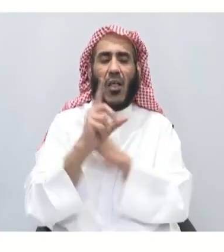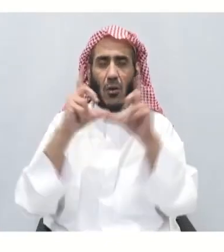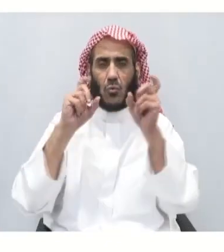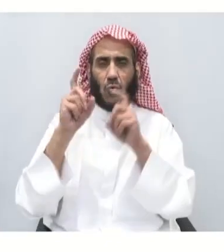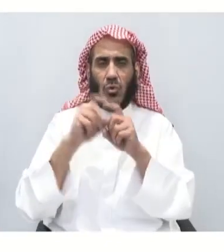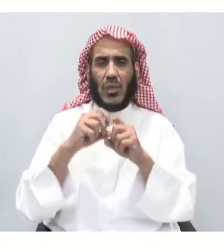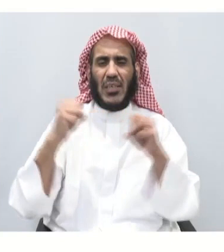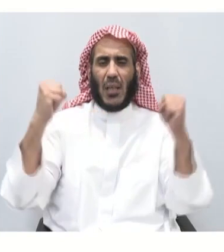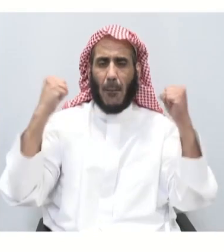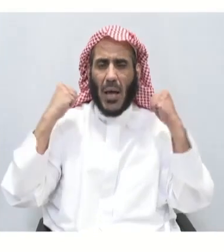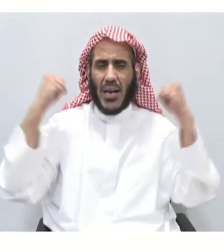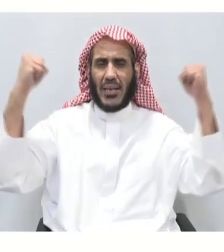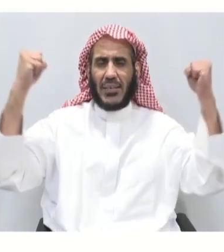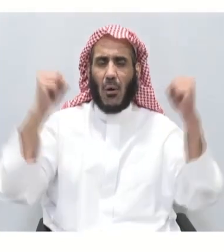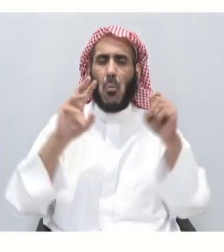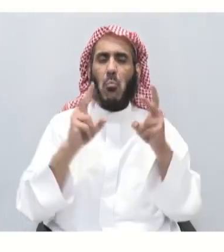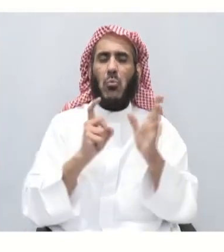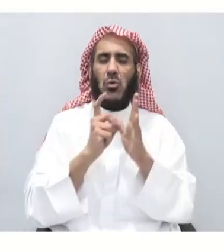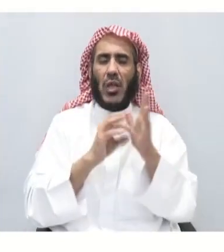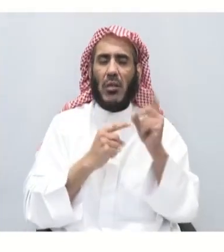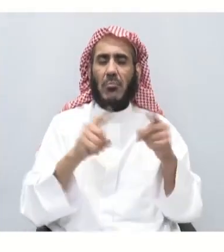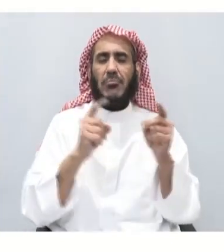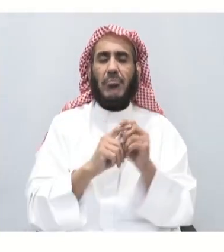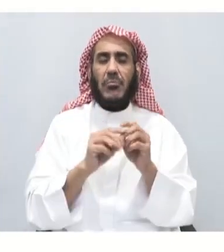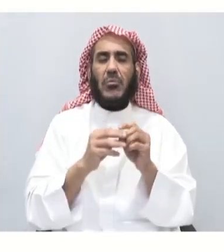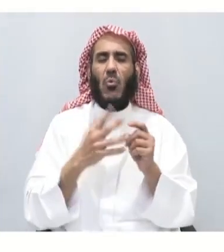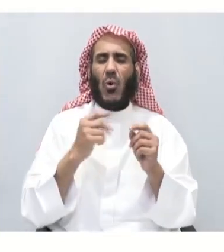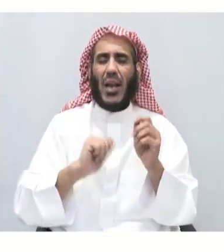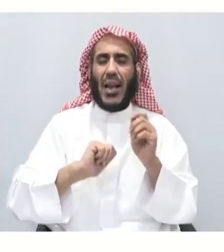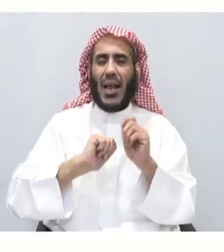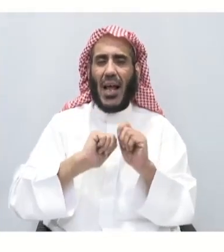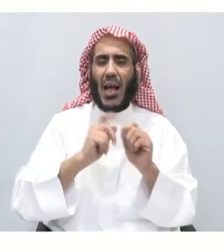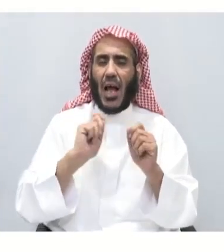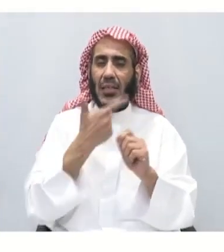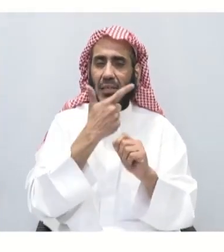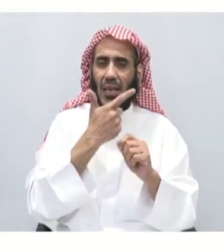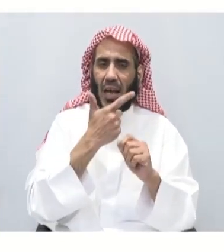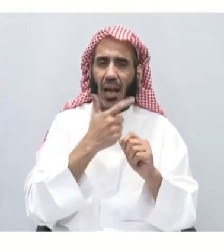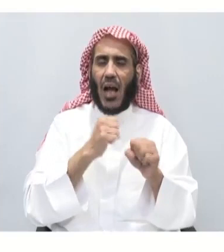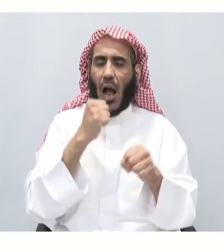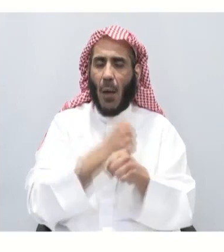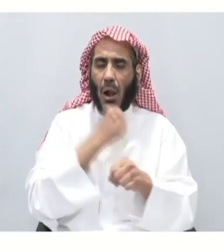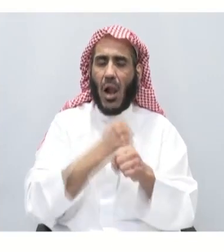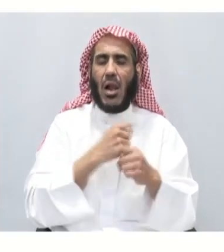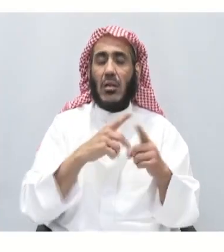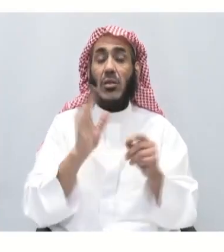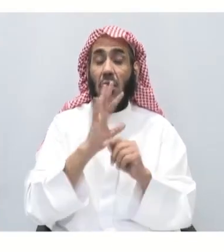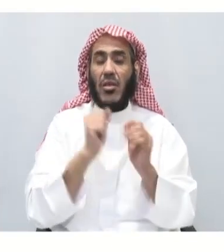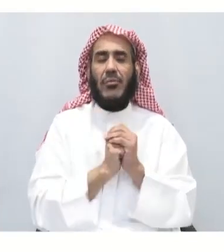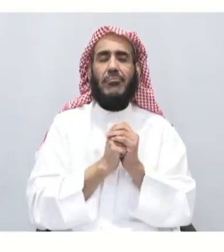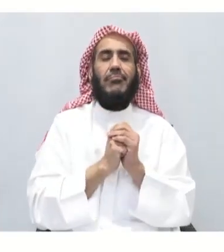تمارس تمارين منتظمه تكون اسرع استجابه اسرع